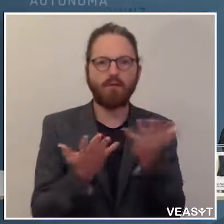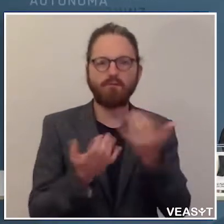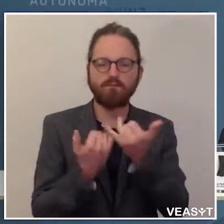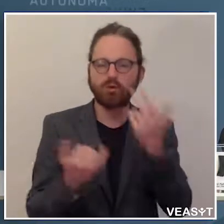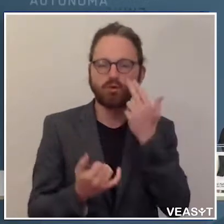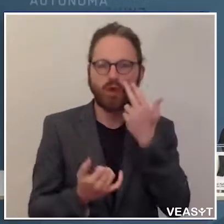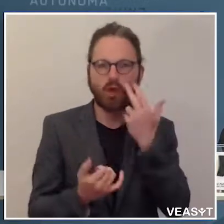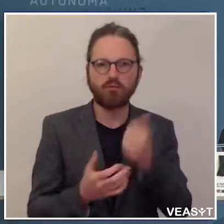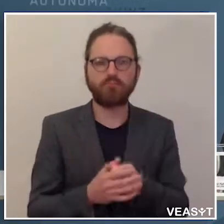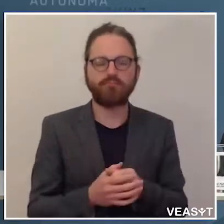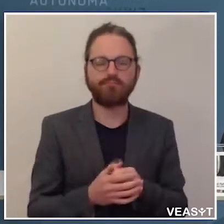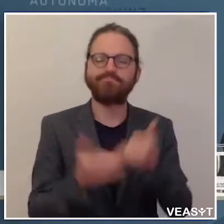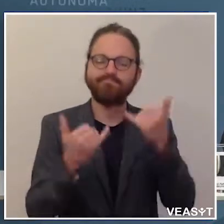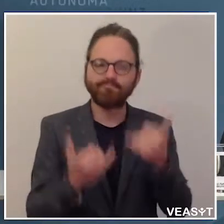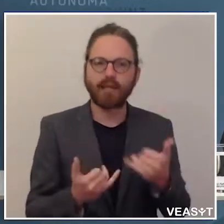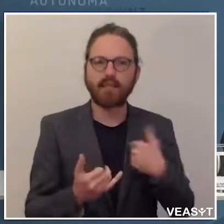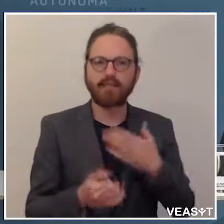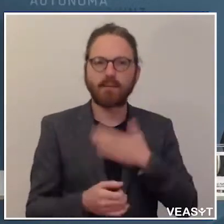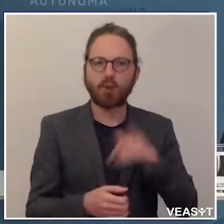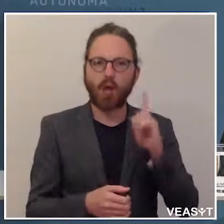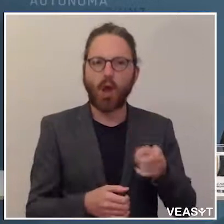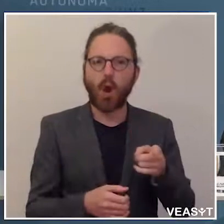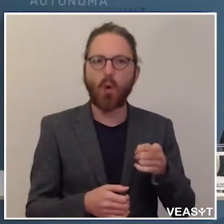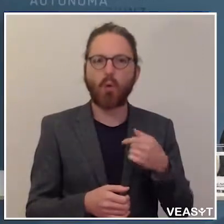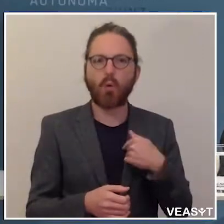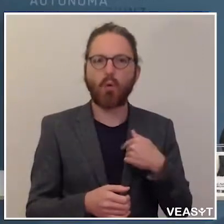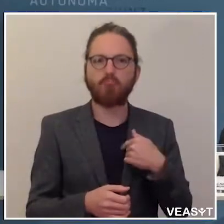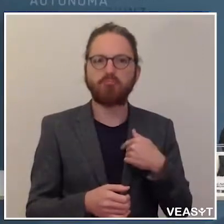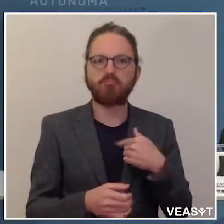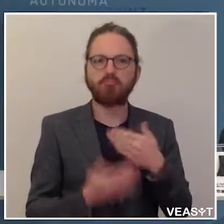siti che lei gaeta bau mischia